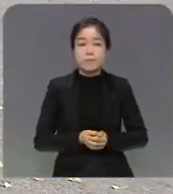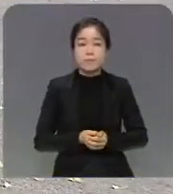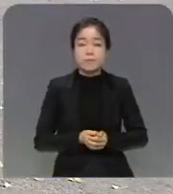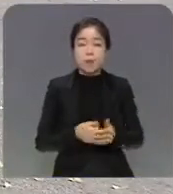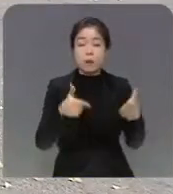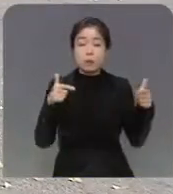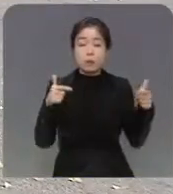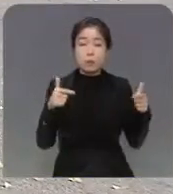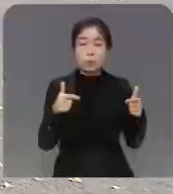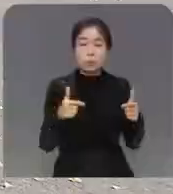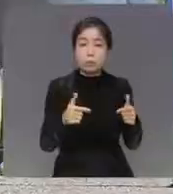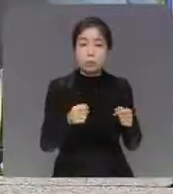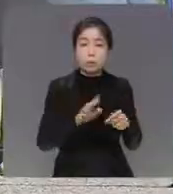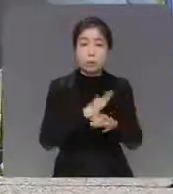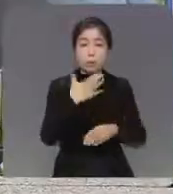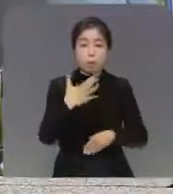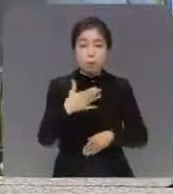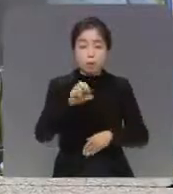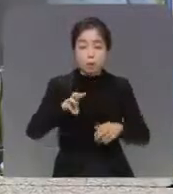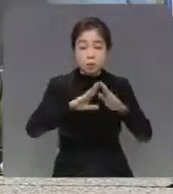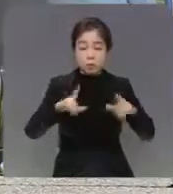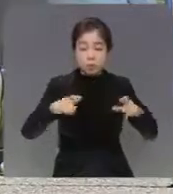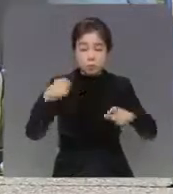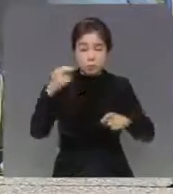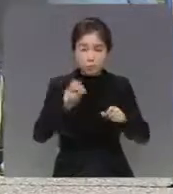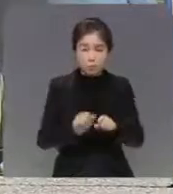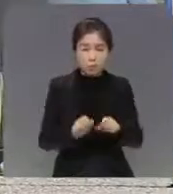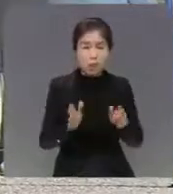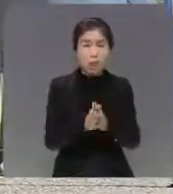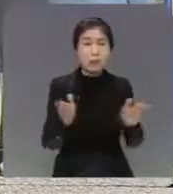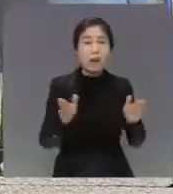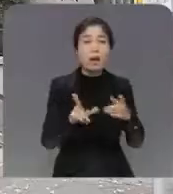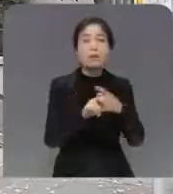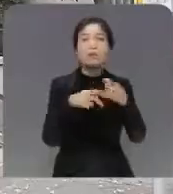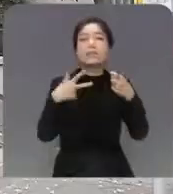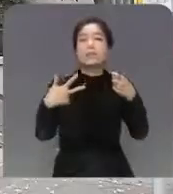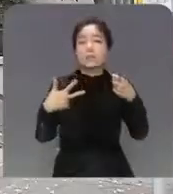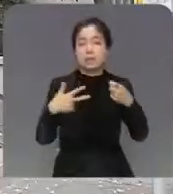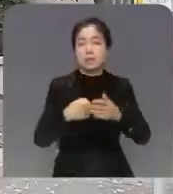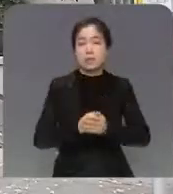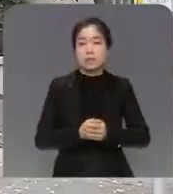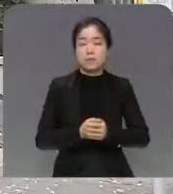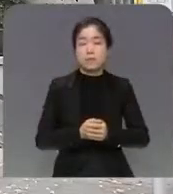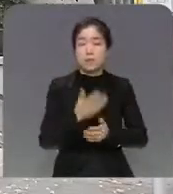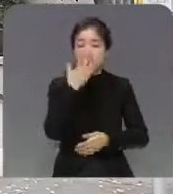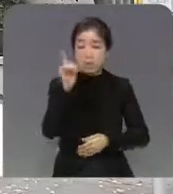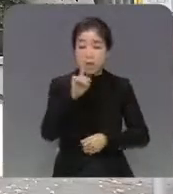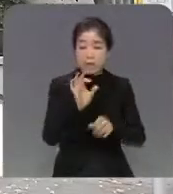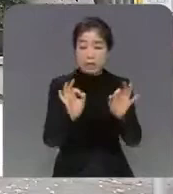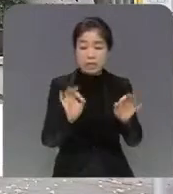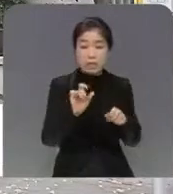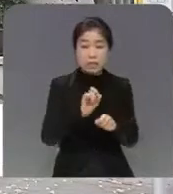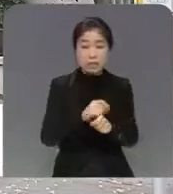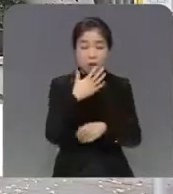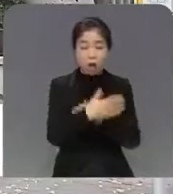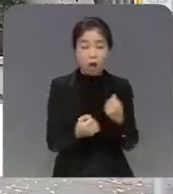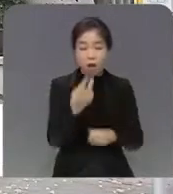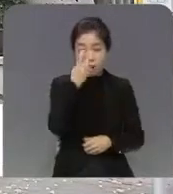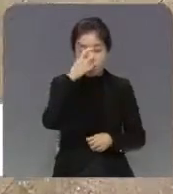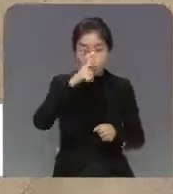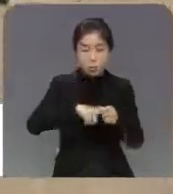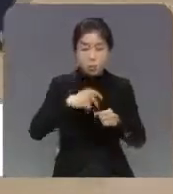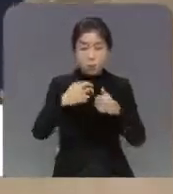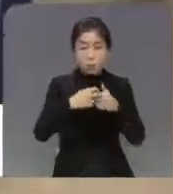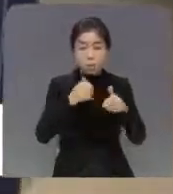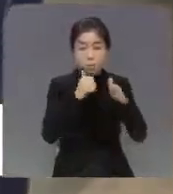잠잠했던 코로나19 확산세가 광주 전남에서 다시 시작된 건 지난 7일부터입니다. 순천의 한 은행 직원이 건강검진으로 병원을